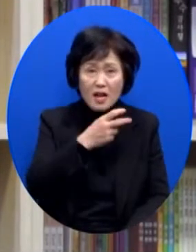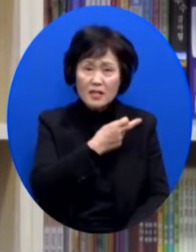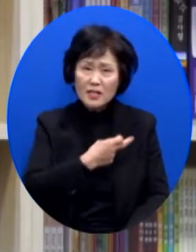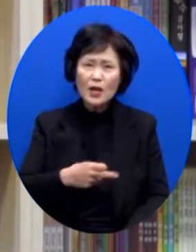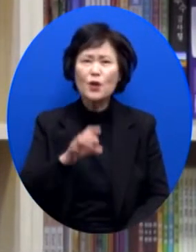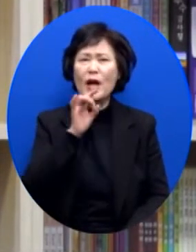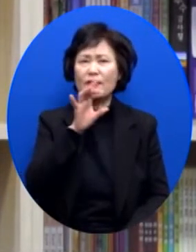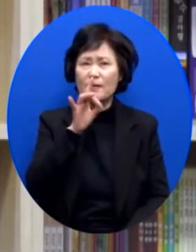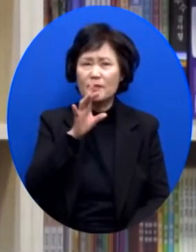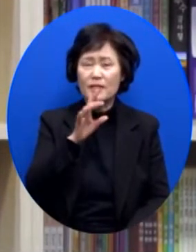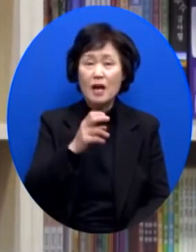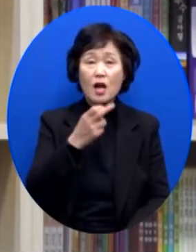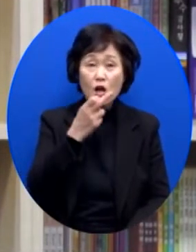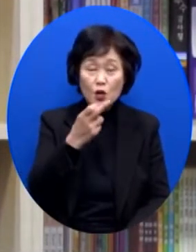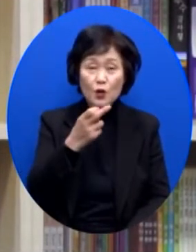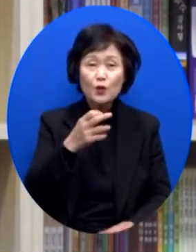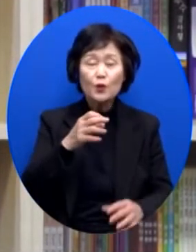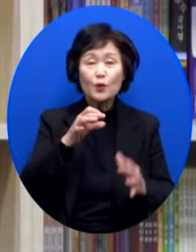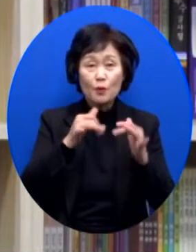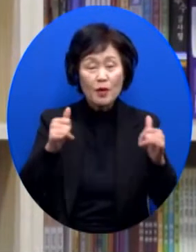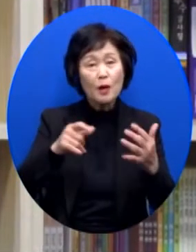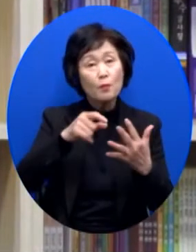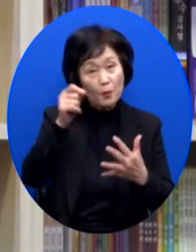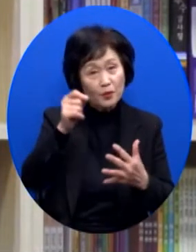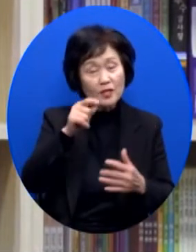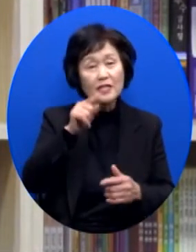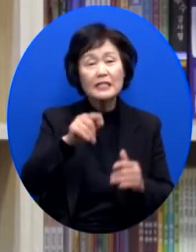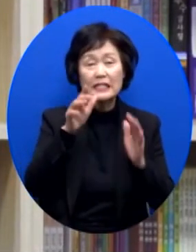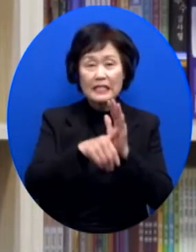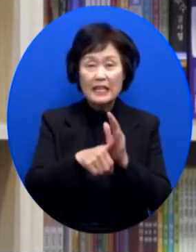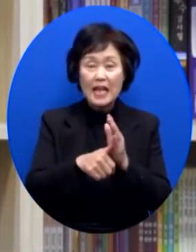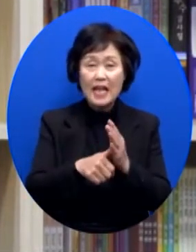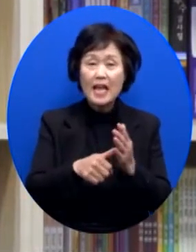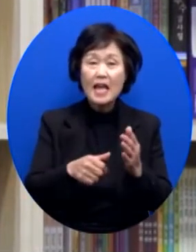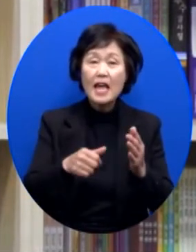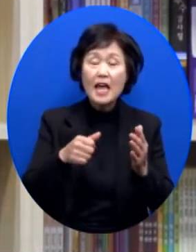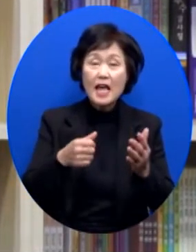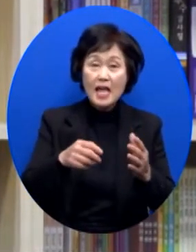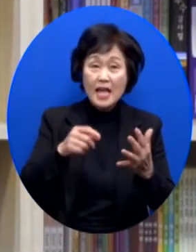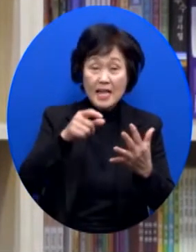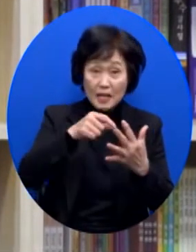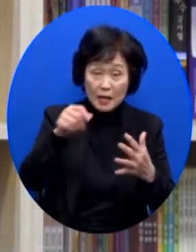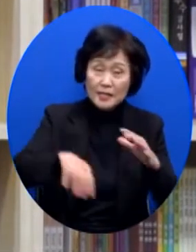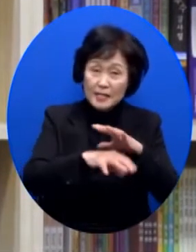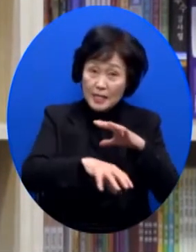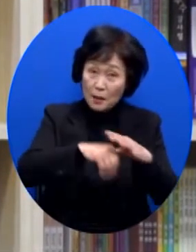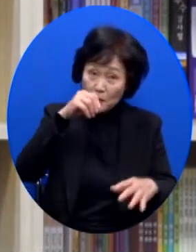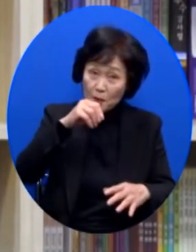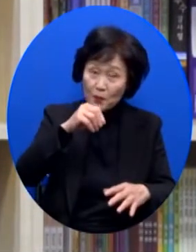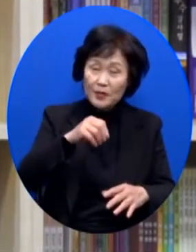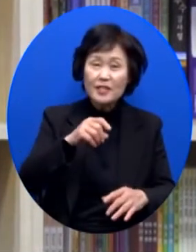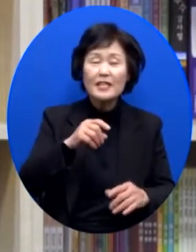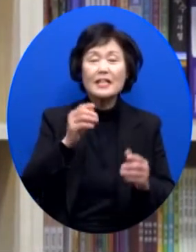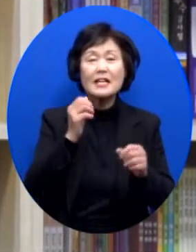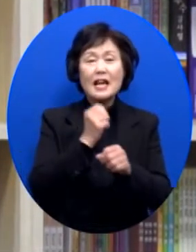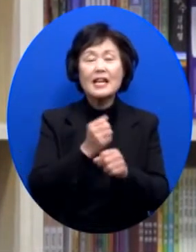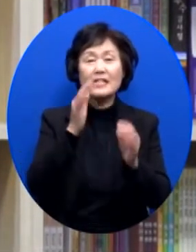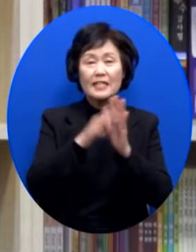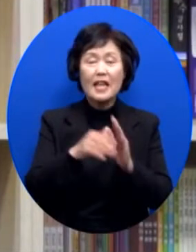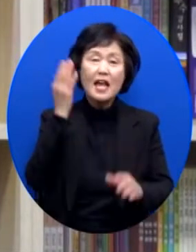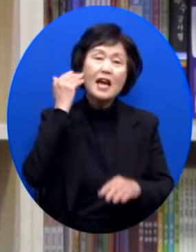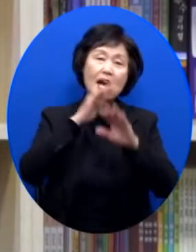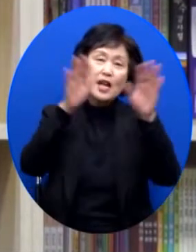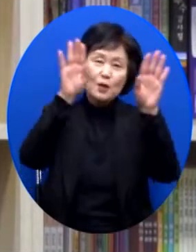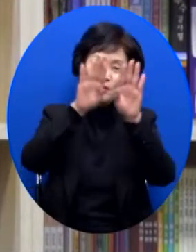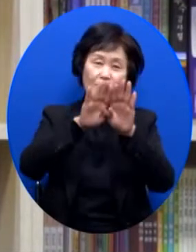12번째 사도를 뽑는 그 당시에 제비뽑기 라는 특별 통해서 12번째 사도를 뽑았을 때 하늘 문이 열리고 아 덜